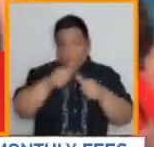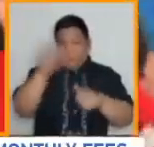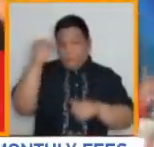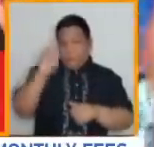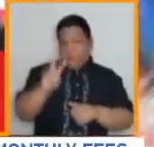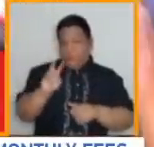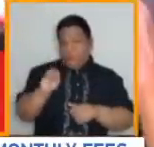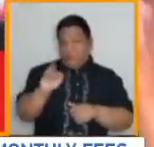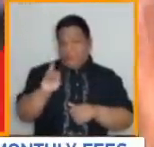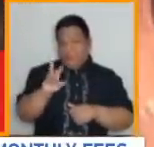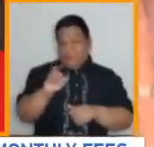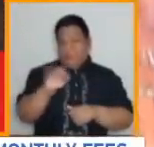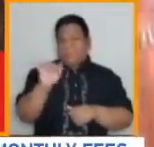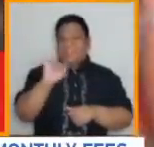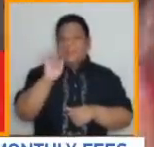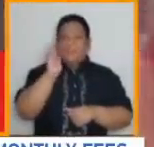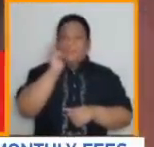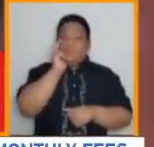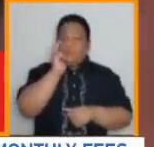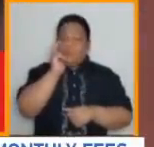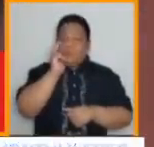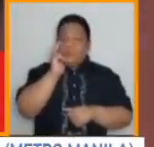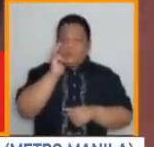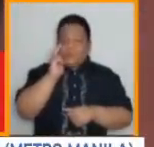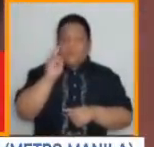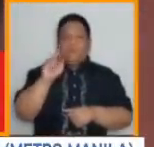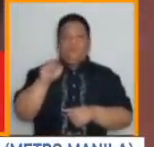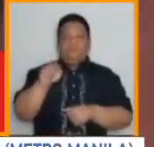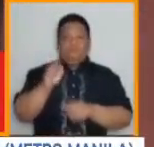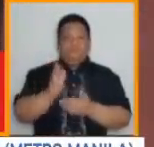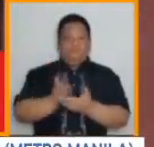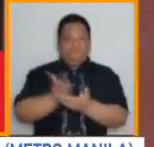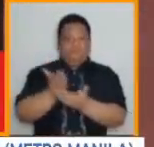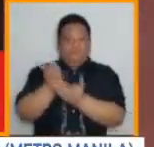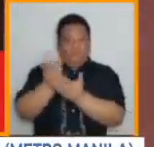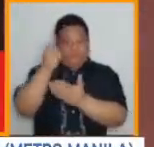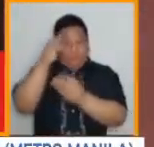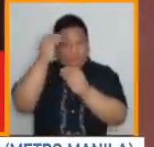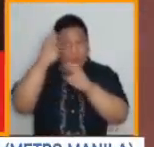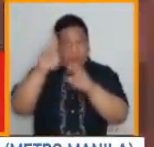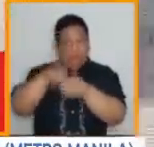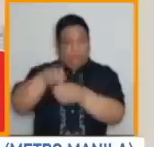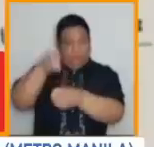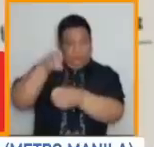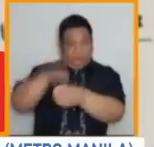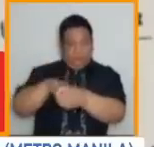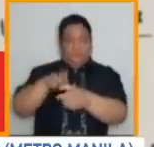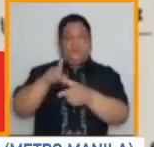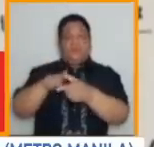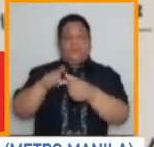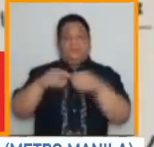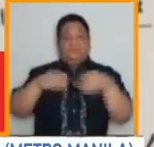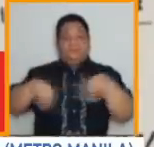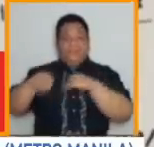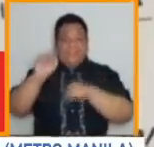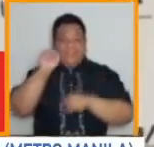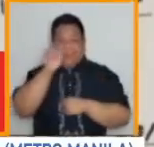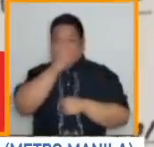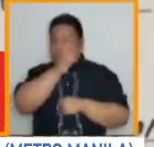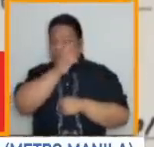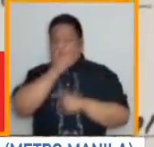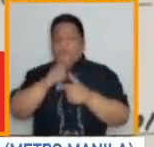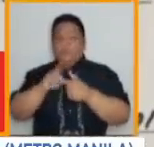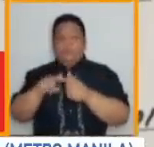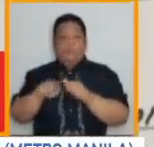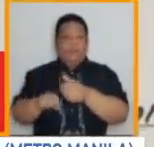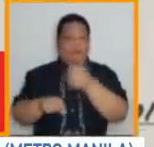Sara ang humalili noon sa kanyang ama. Noong araw ding yon, may kinatawanan na naghain naman ang kandidatura na nakatatandang Duterte sa pagkapangulo sa